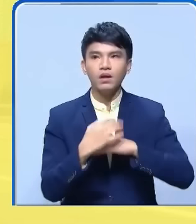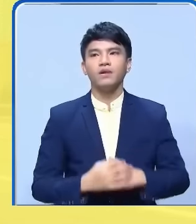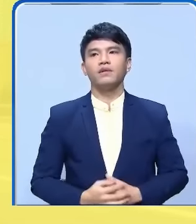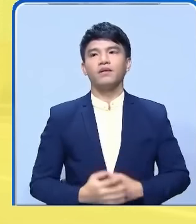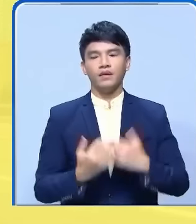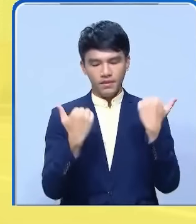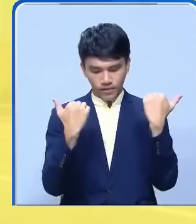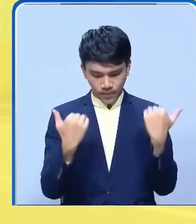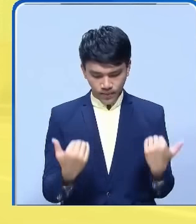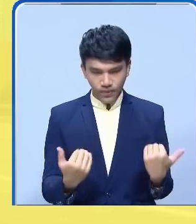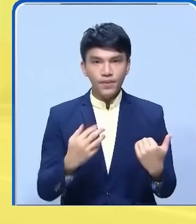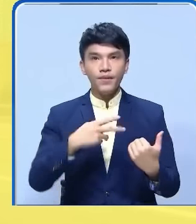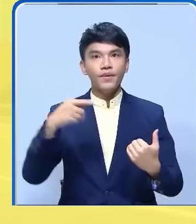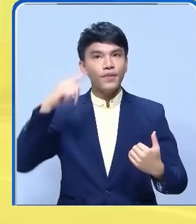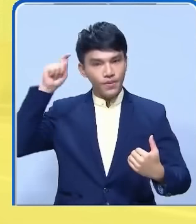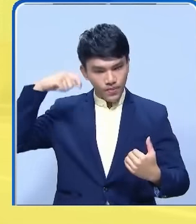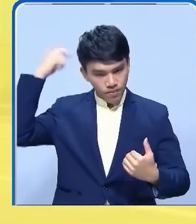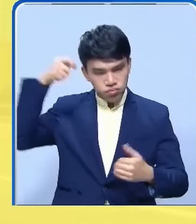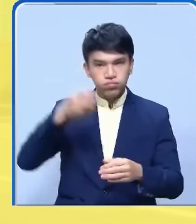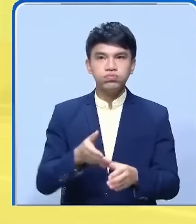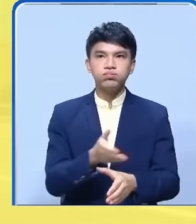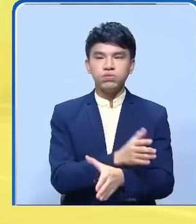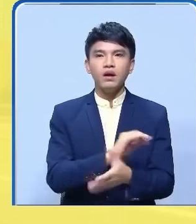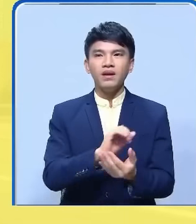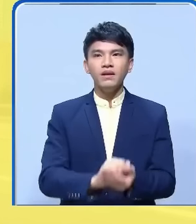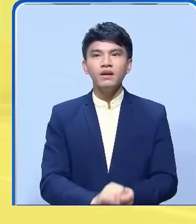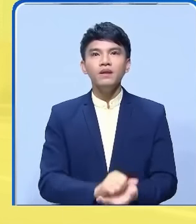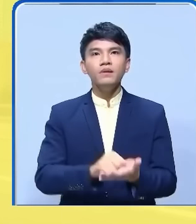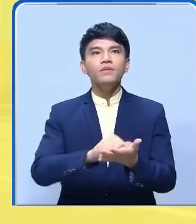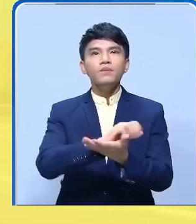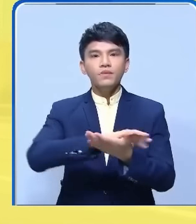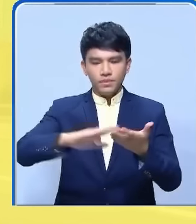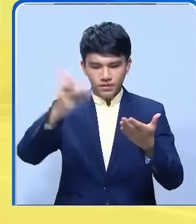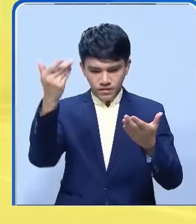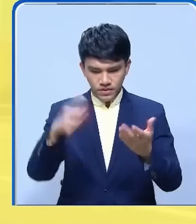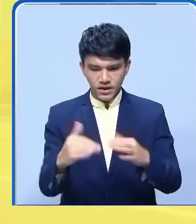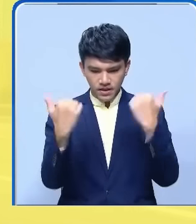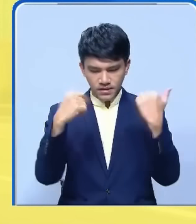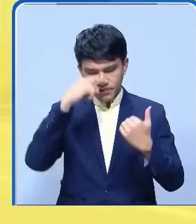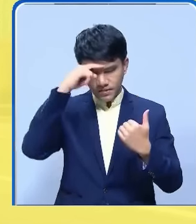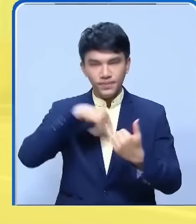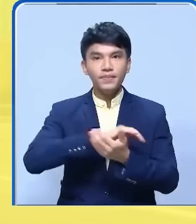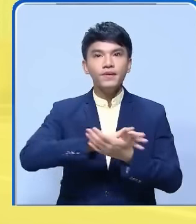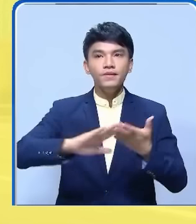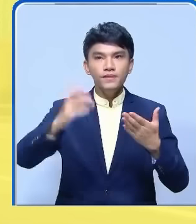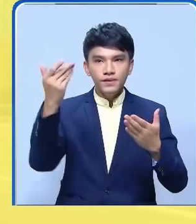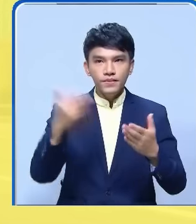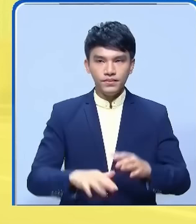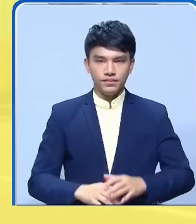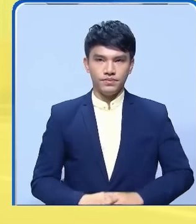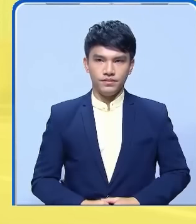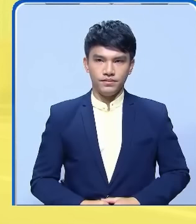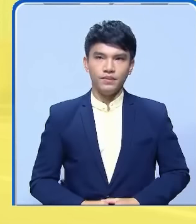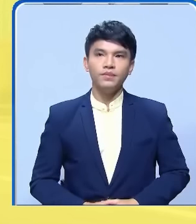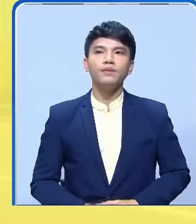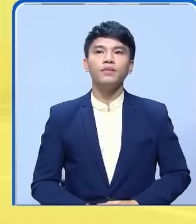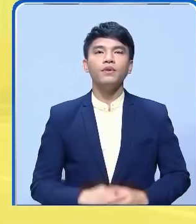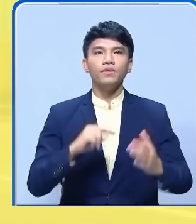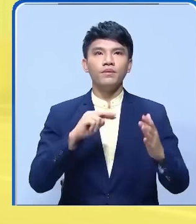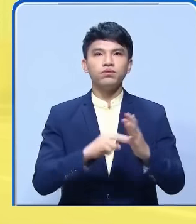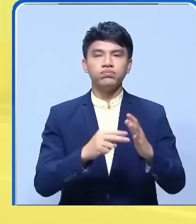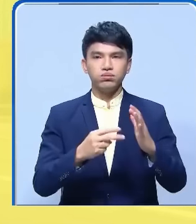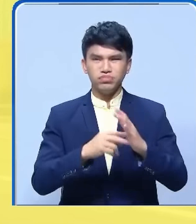เตือนเนี่ยเป็นภาษาเมียนมาก่อนหน้านี้ถูกแก้ไขแล้วตอนนี้เป็นภาษาไทยเรียบร้อยแล้วนะคะก็มีความหมายต